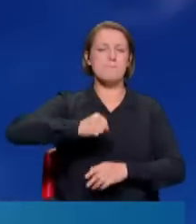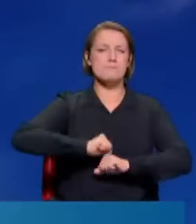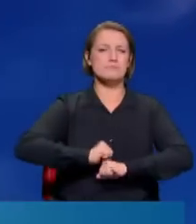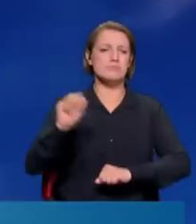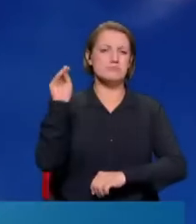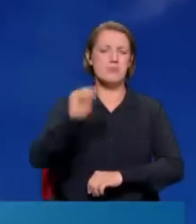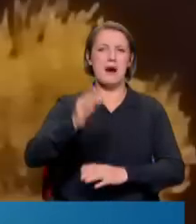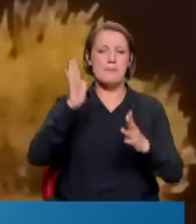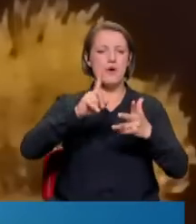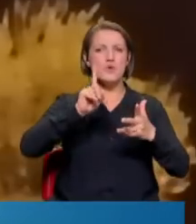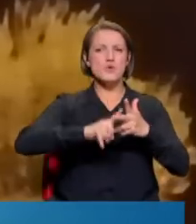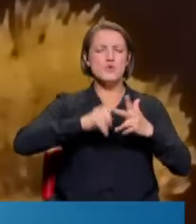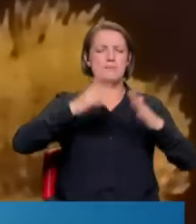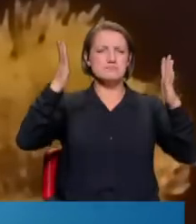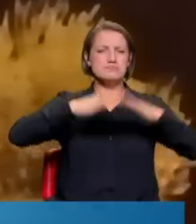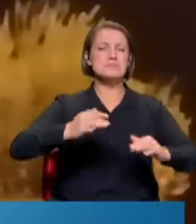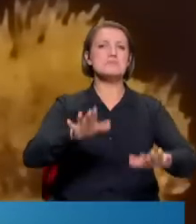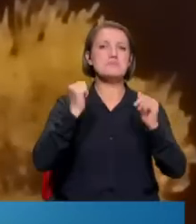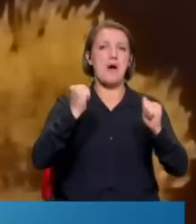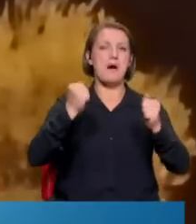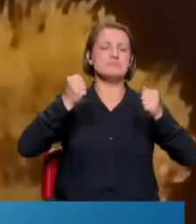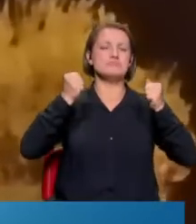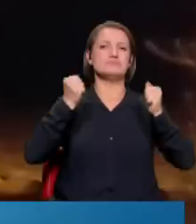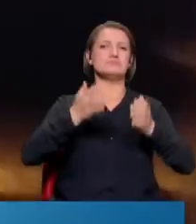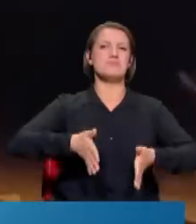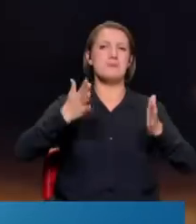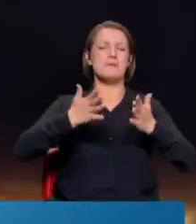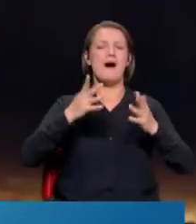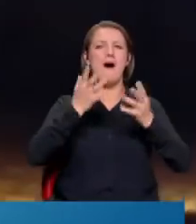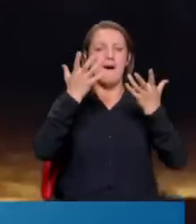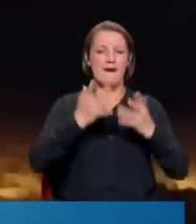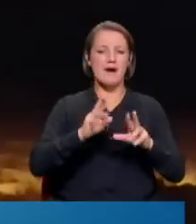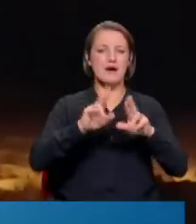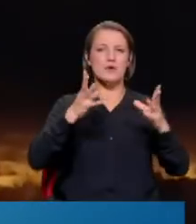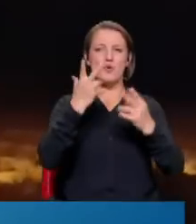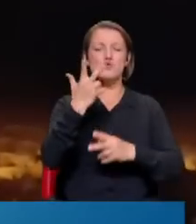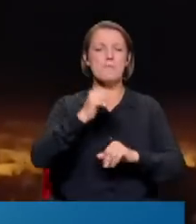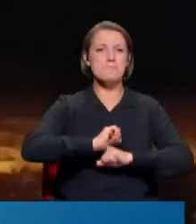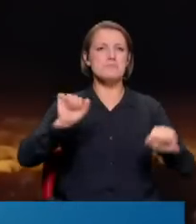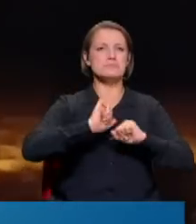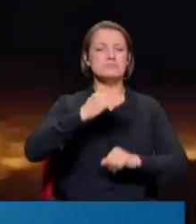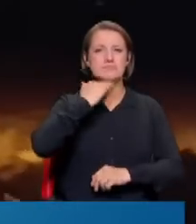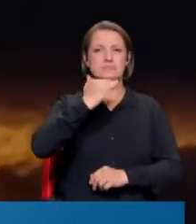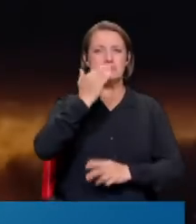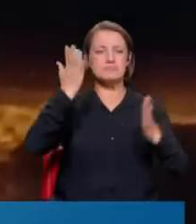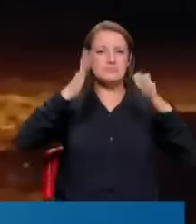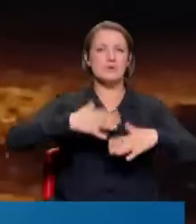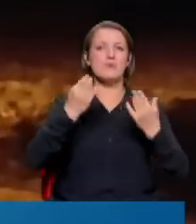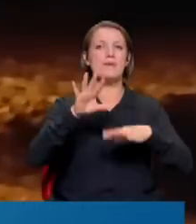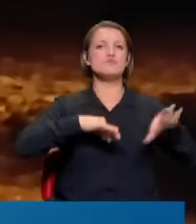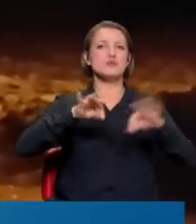kullandılar ama üçüncüsünde de hala ayaktaydı o bina depremde ağır hasar alan üç patlatmaya rağmen yıkılmayan o binanın